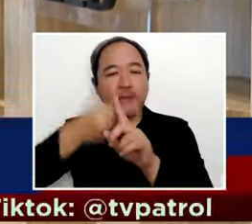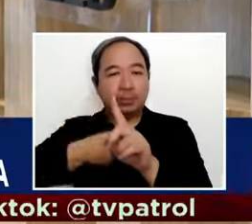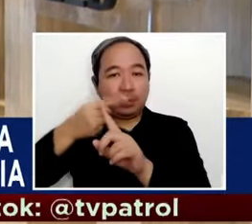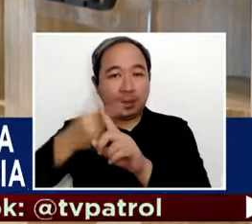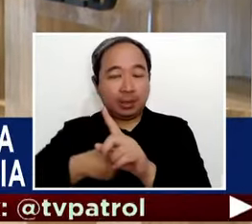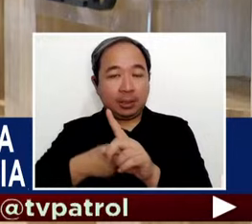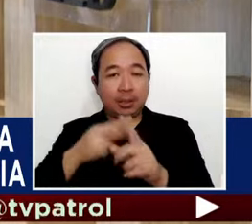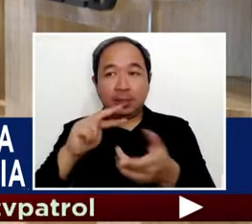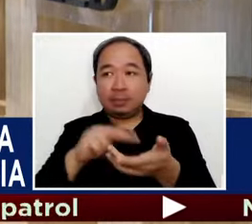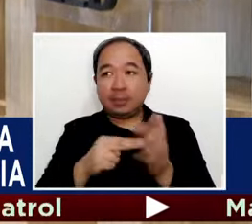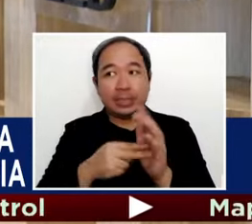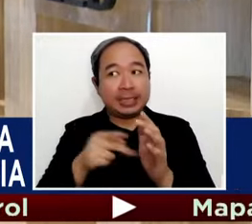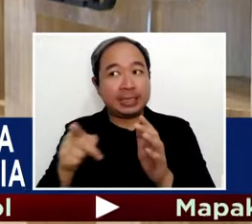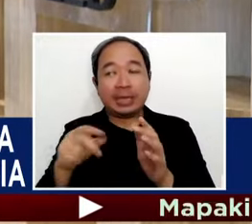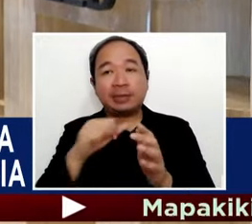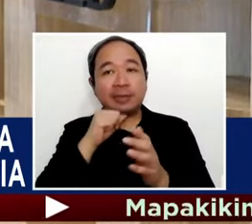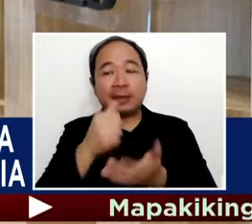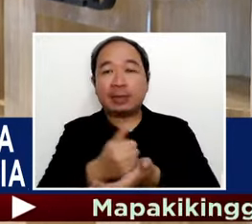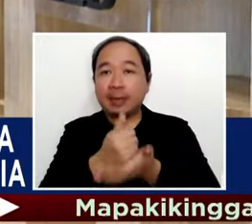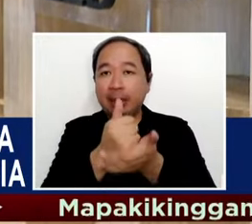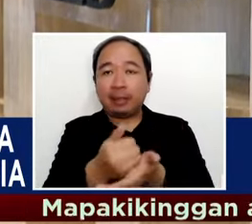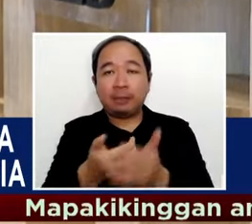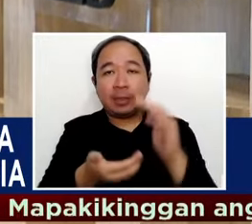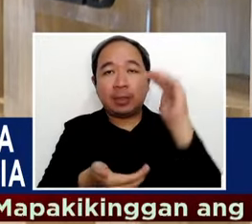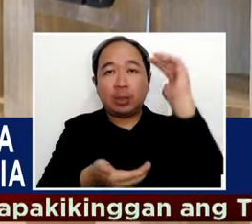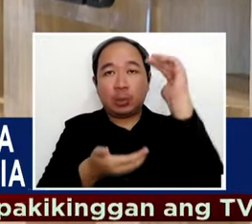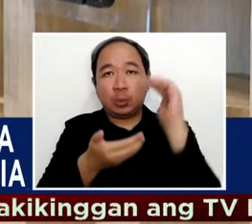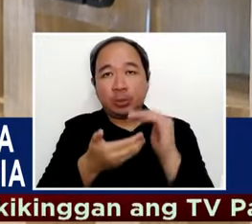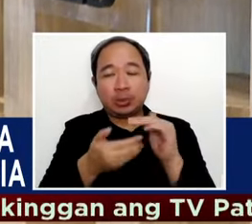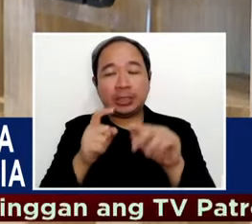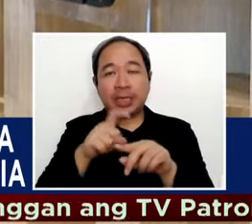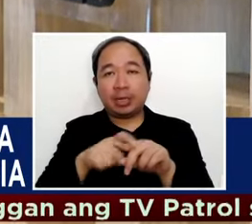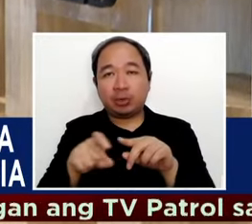siya nakakatulong sa pag-reduce ng electricity.